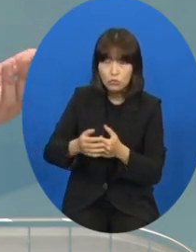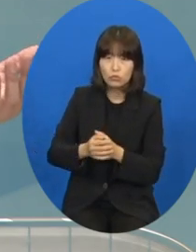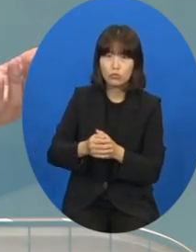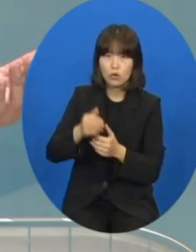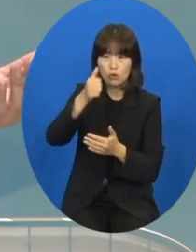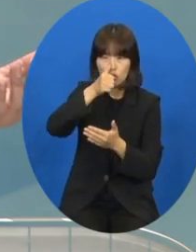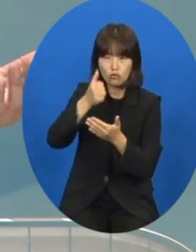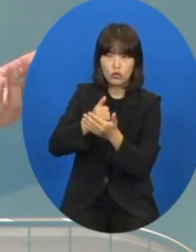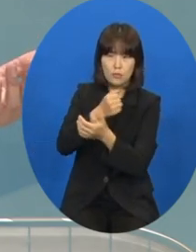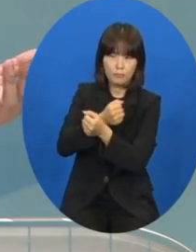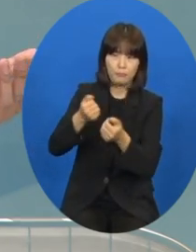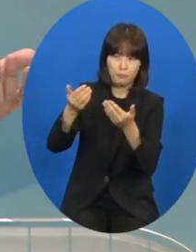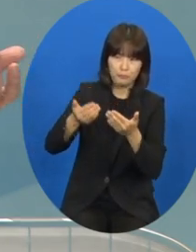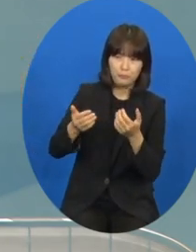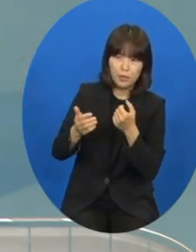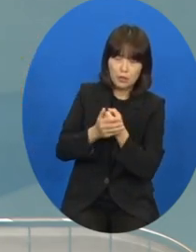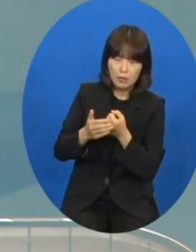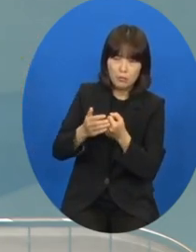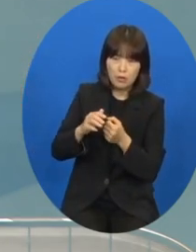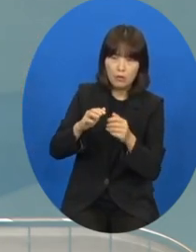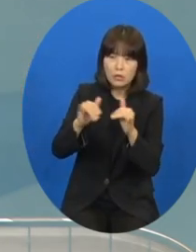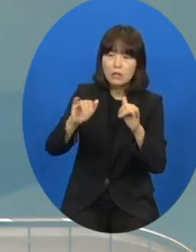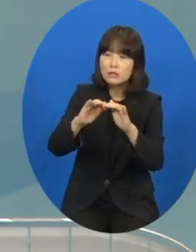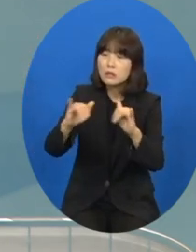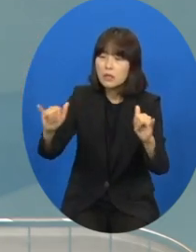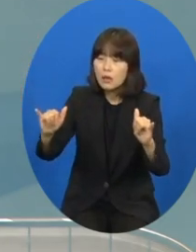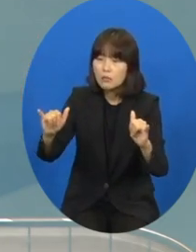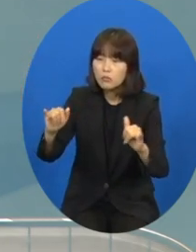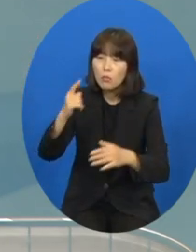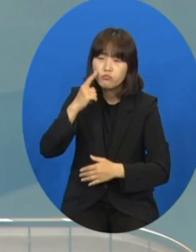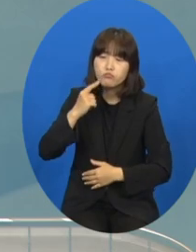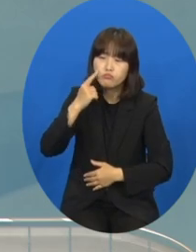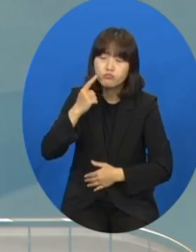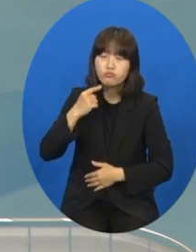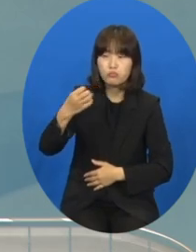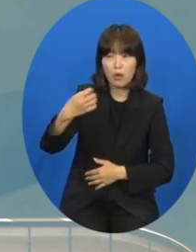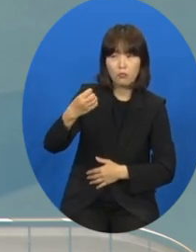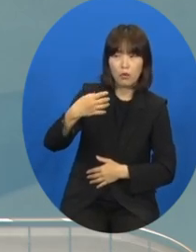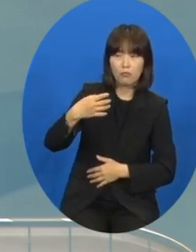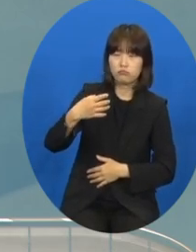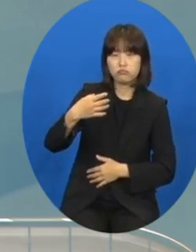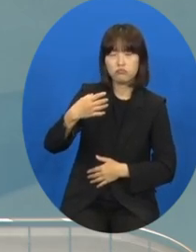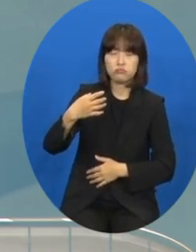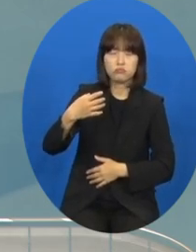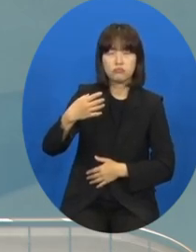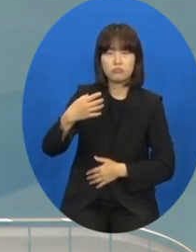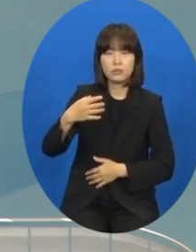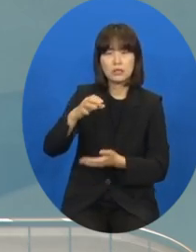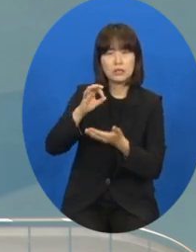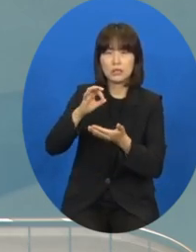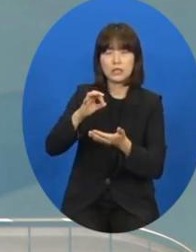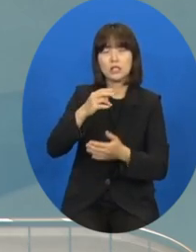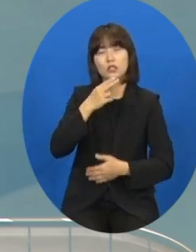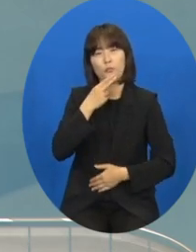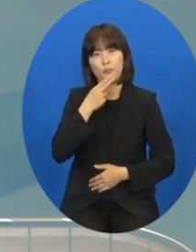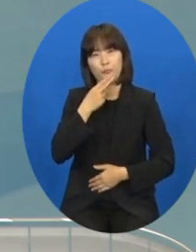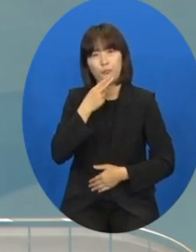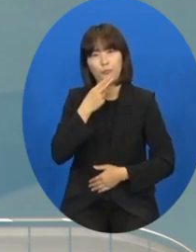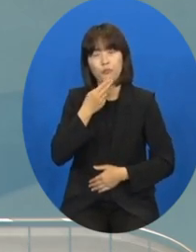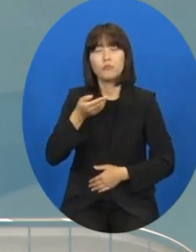사람들이 부러워합니까? 속죄함이 도대체 무슨 가치가 있어요? 이 세상에 사는 동안.